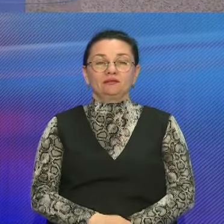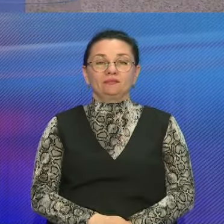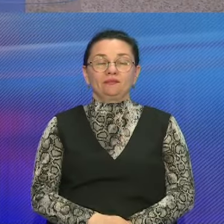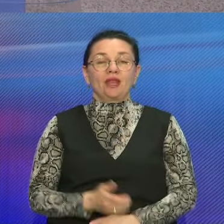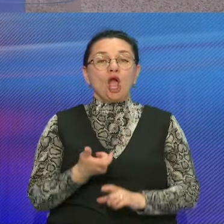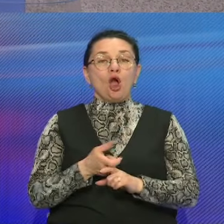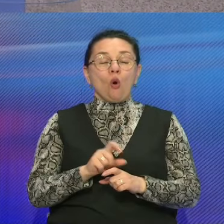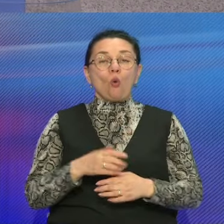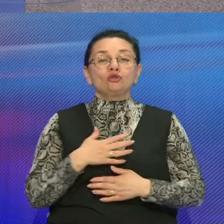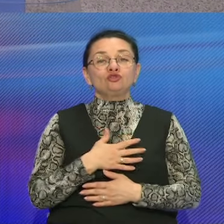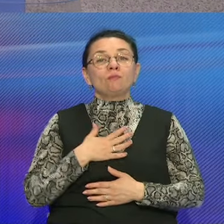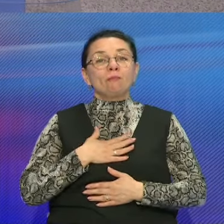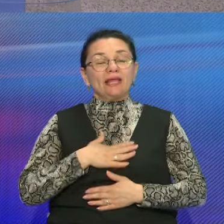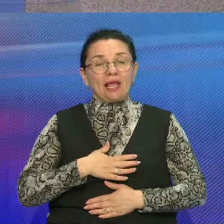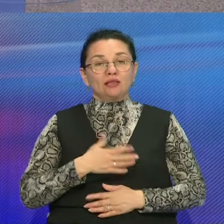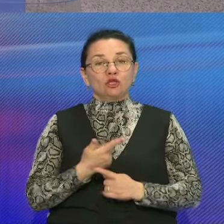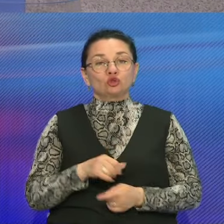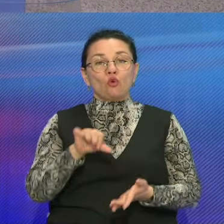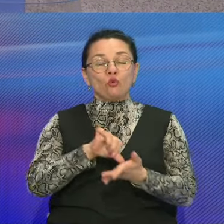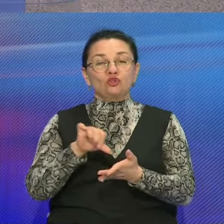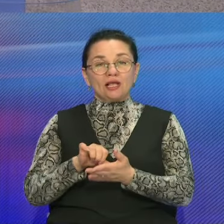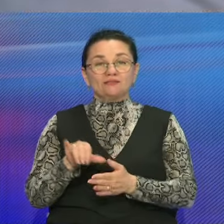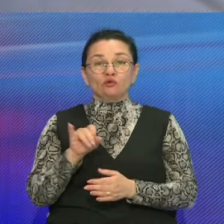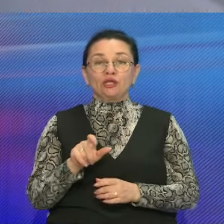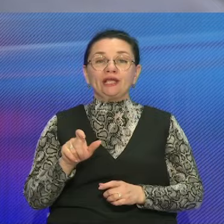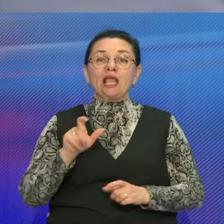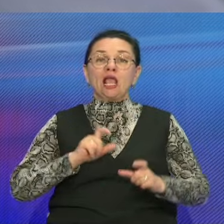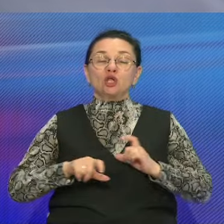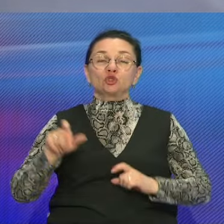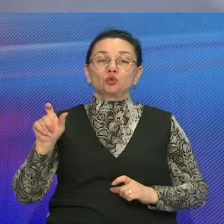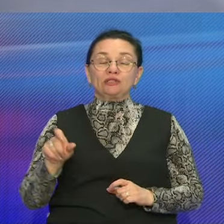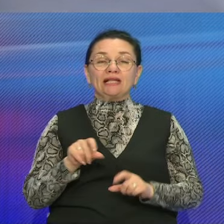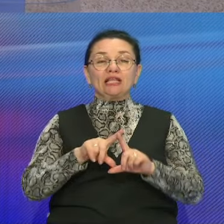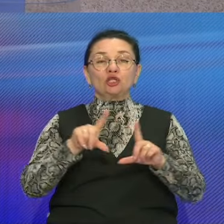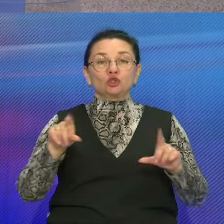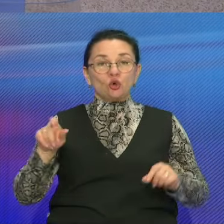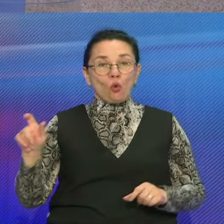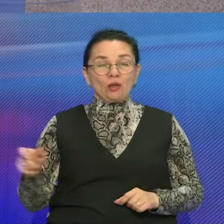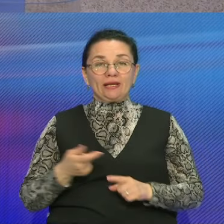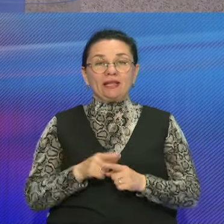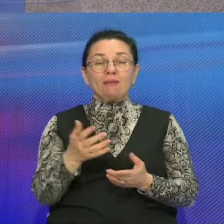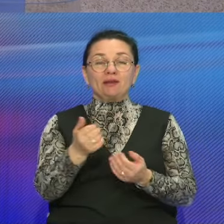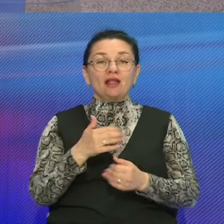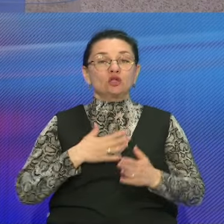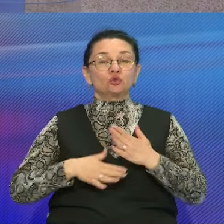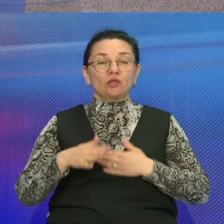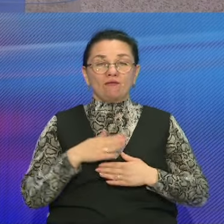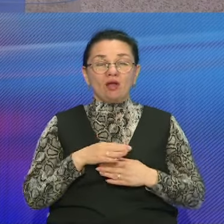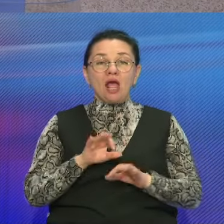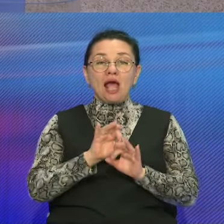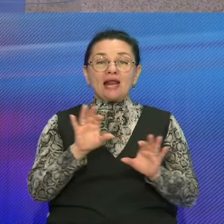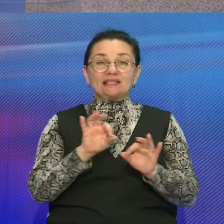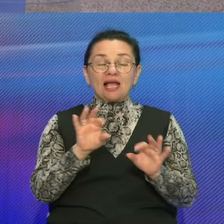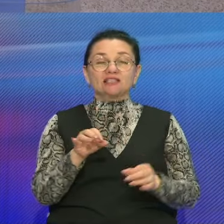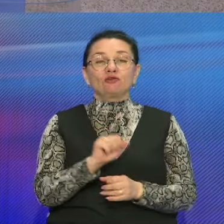Очень приятно, что участвуют и школьники, и студенты, молодое поколение. Дети с удовольствием принимают участие, рассказывают о бабушках, о